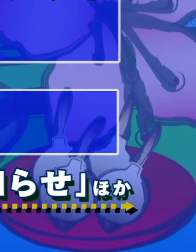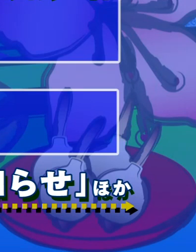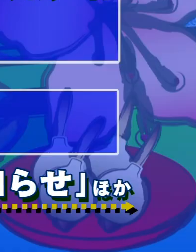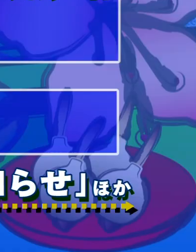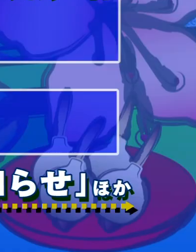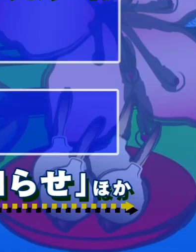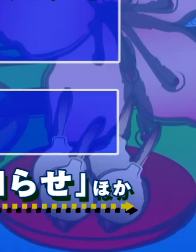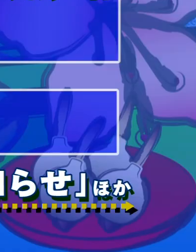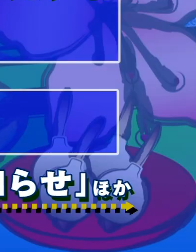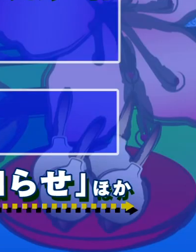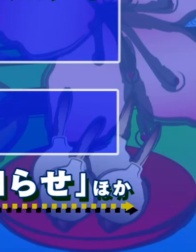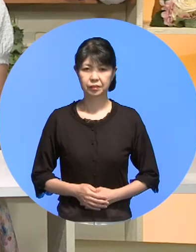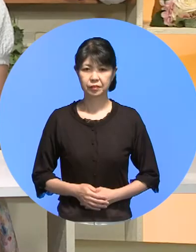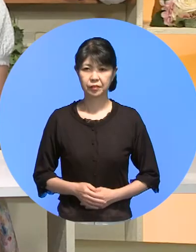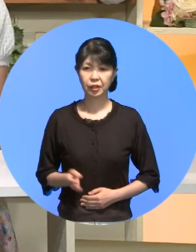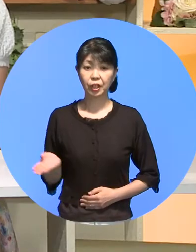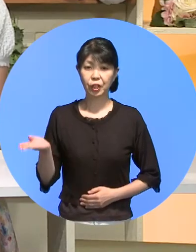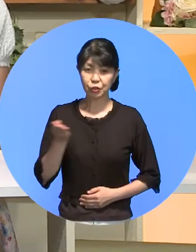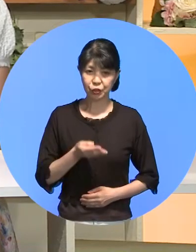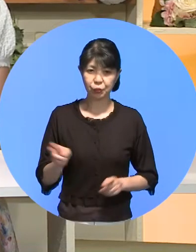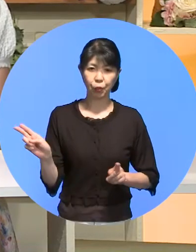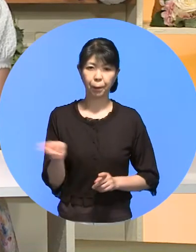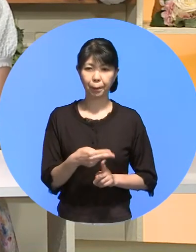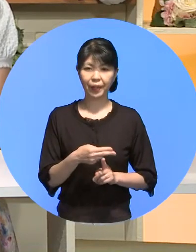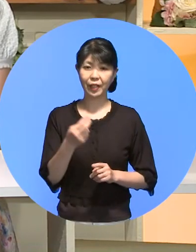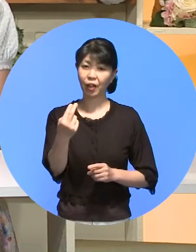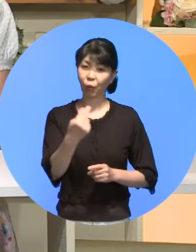泳についてお送りします。 はい、次回もぜ